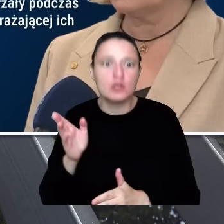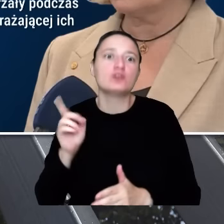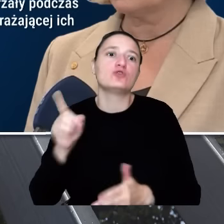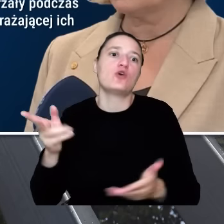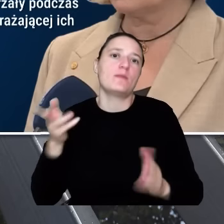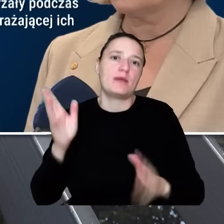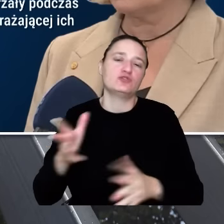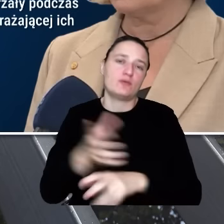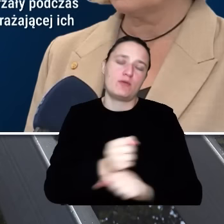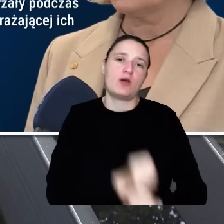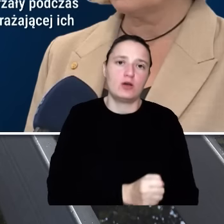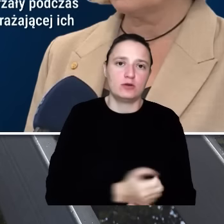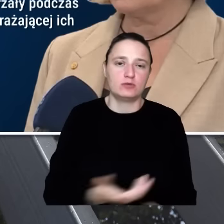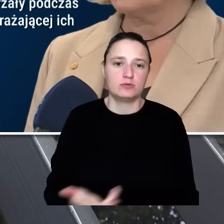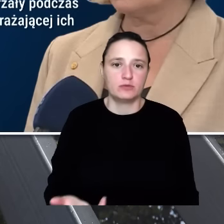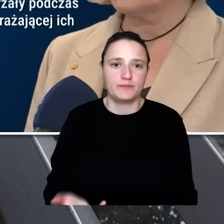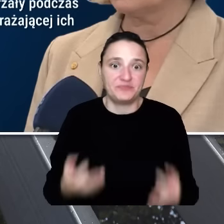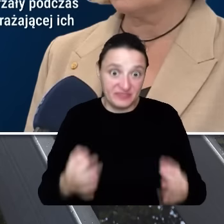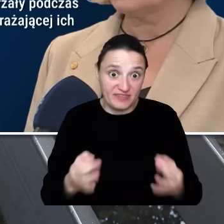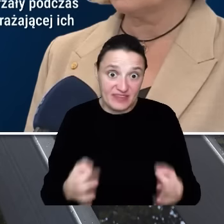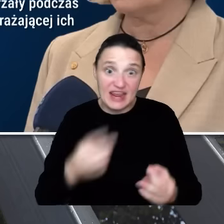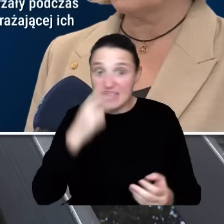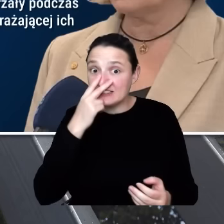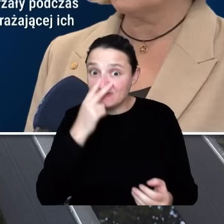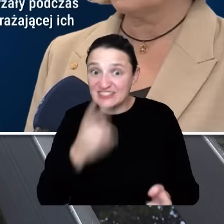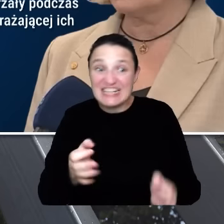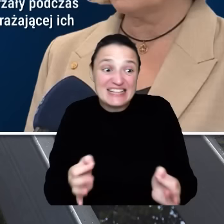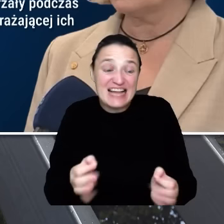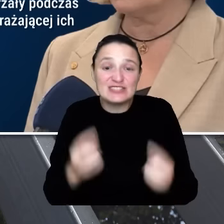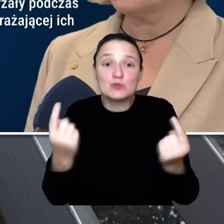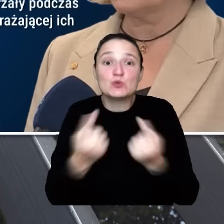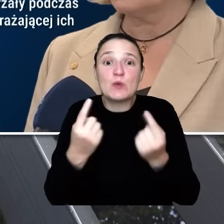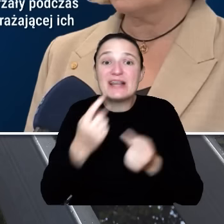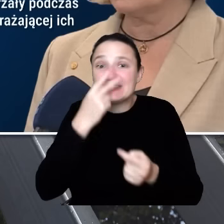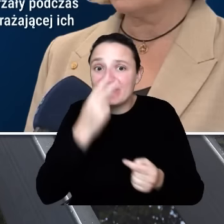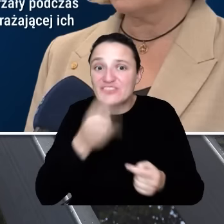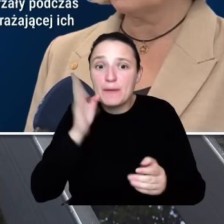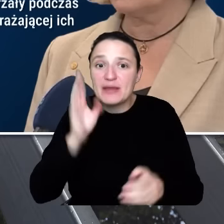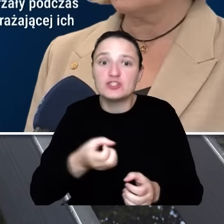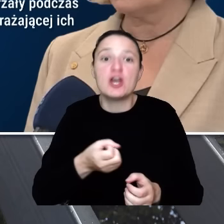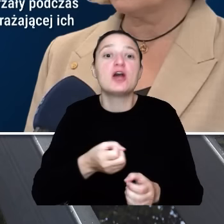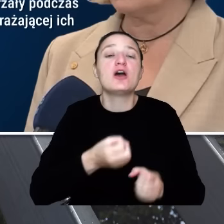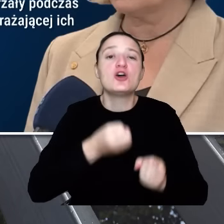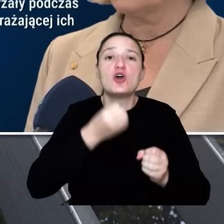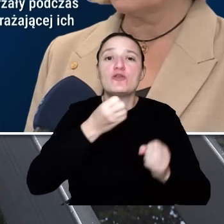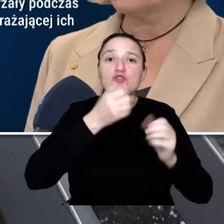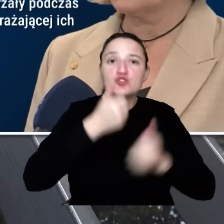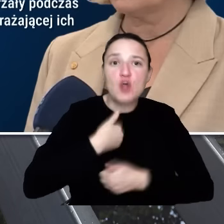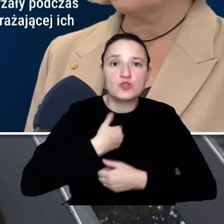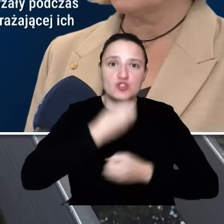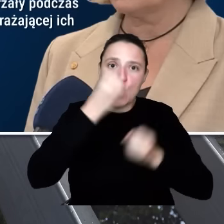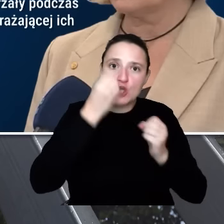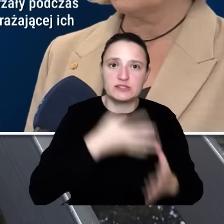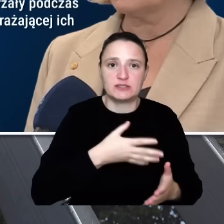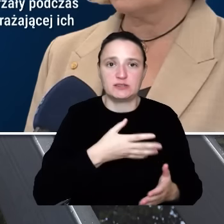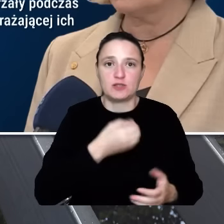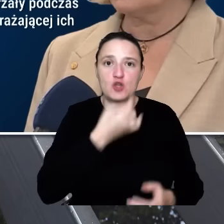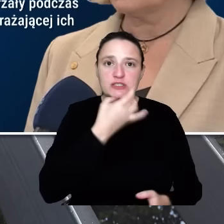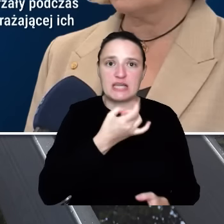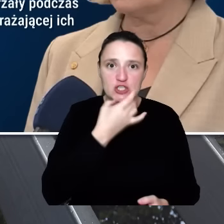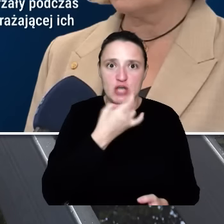tak, oczywiście. Teraz to widać, że nawet w tej sytuacji będą oskarżani żołnierze. Nie wolno wam strzelać, bo to zawsze może trafić. No